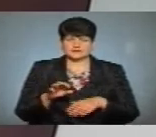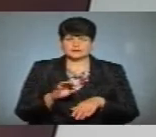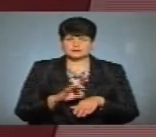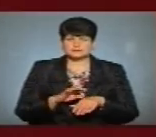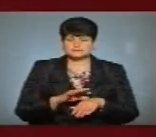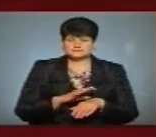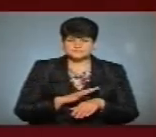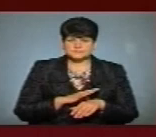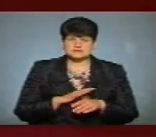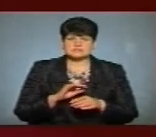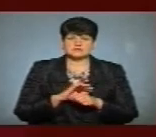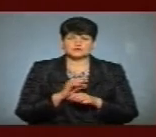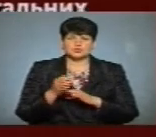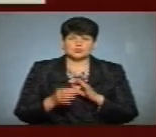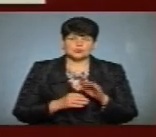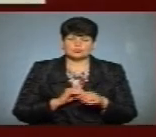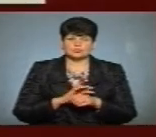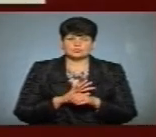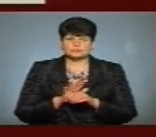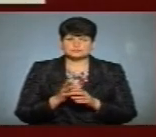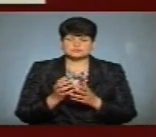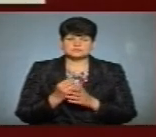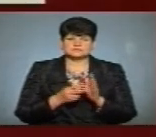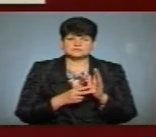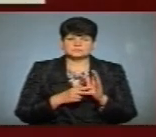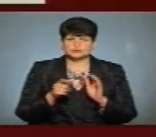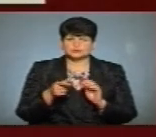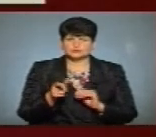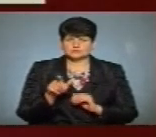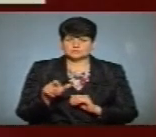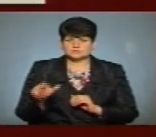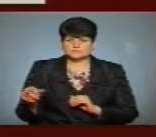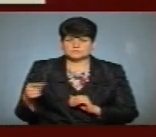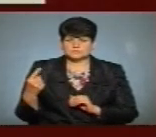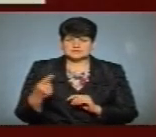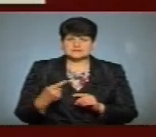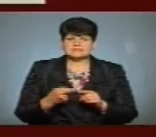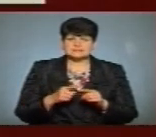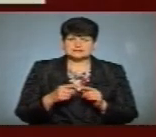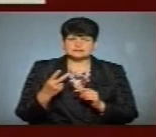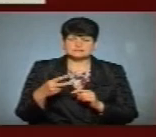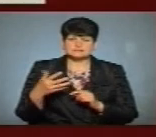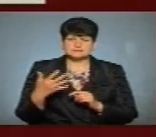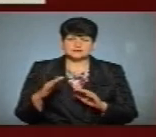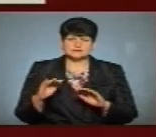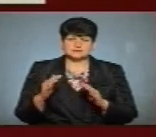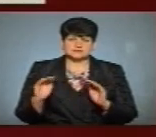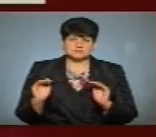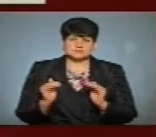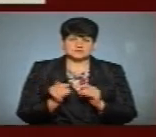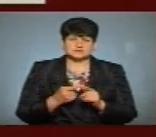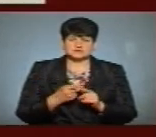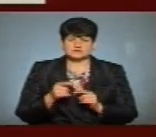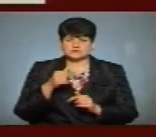добу COVID-19 підтвердили у 7 жителів Тернопільщини, каже Володимир Паничев. Це на 25 випадків менше, ніж